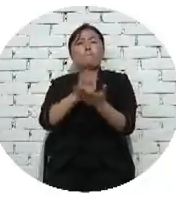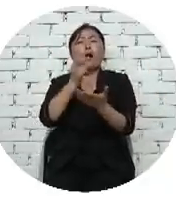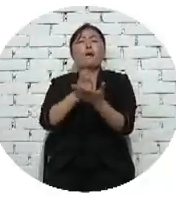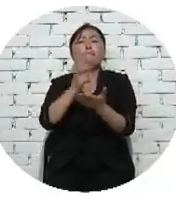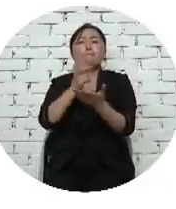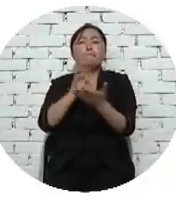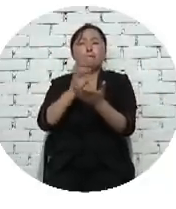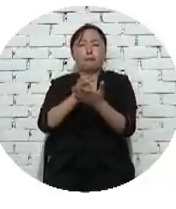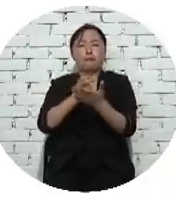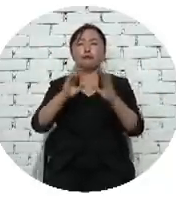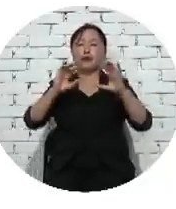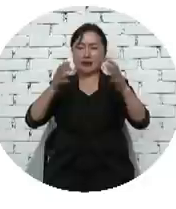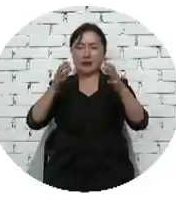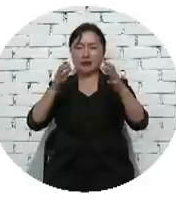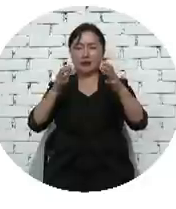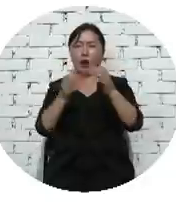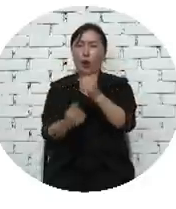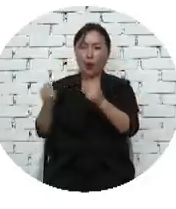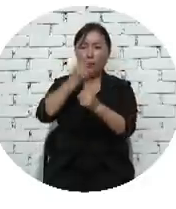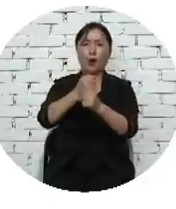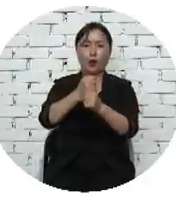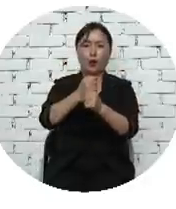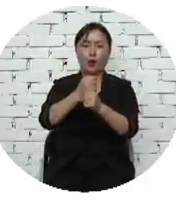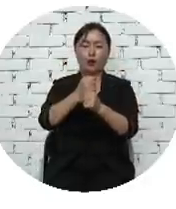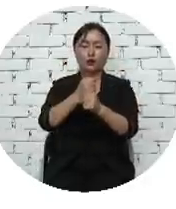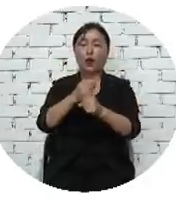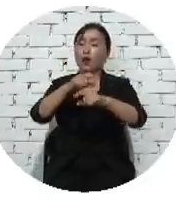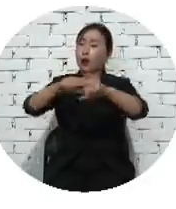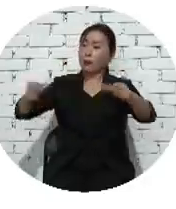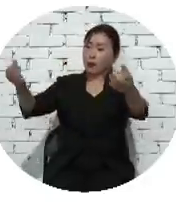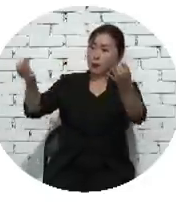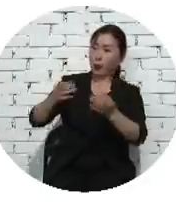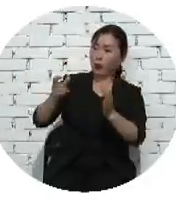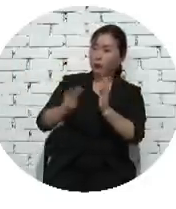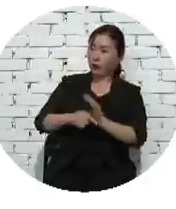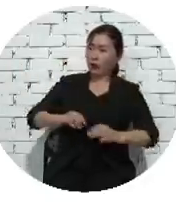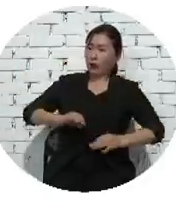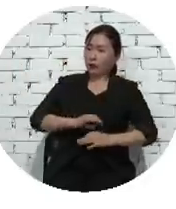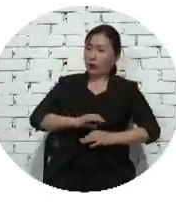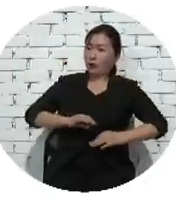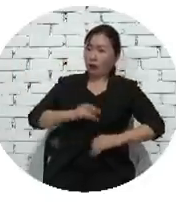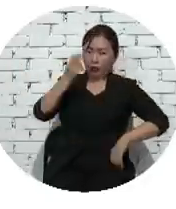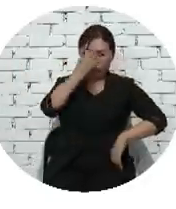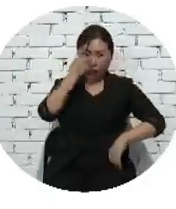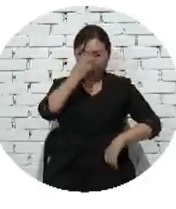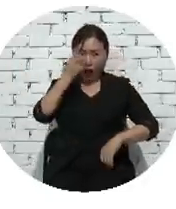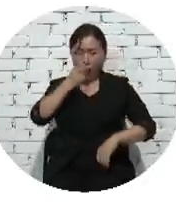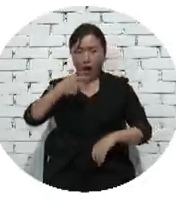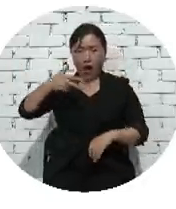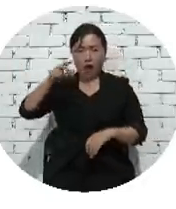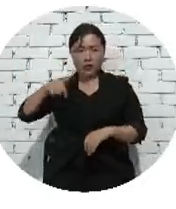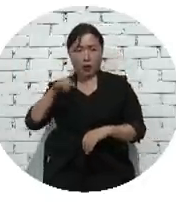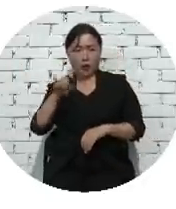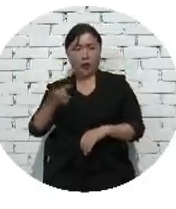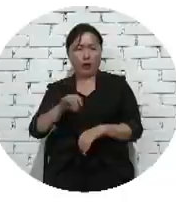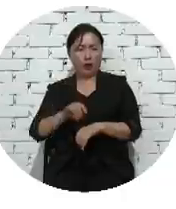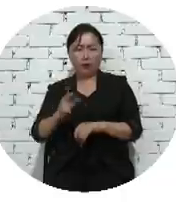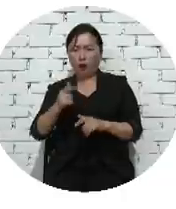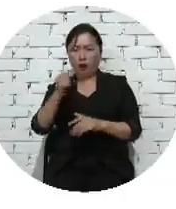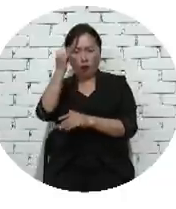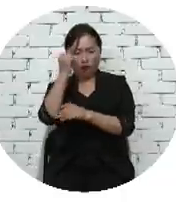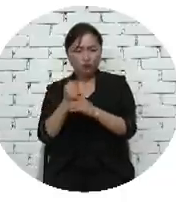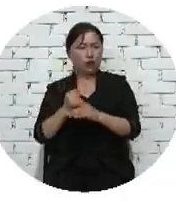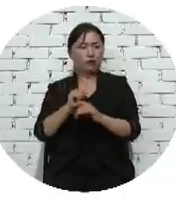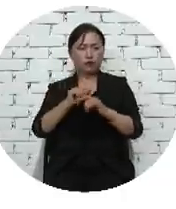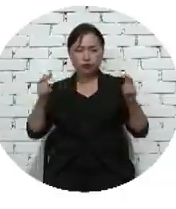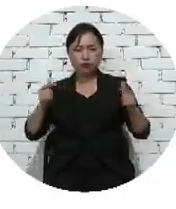위한 수사라고 생각을 했지만 일반인들이 이거를 적폐수사라고 하니까 그냥 그렇게 따라서 부르는 거지 알겠습니다. 용어에 그러니까